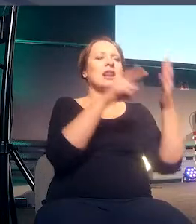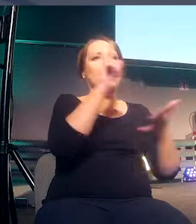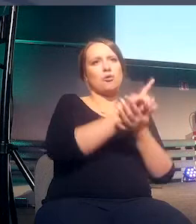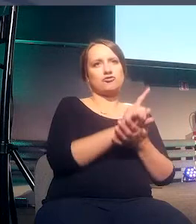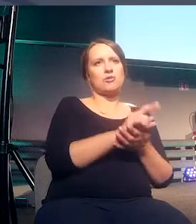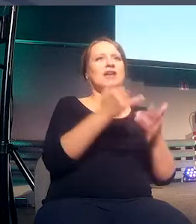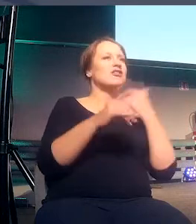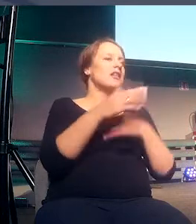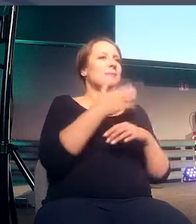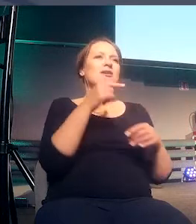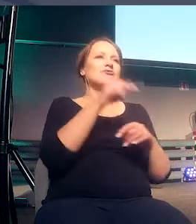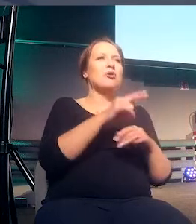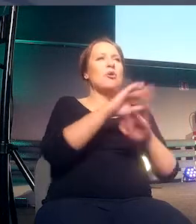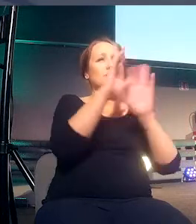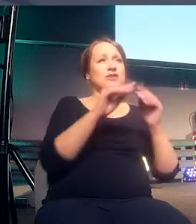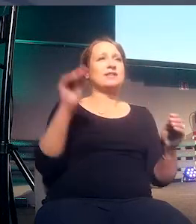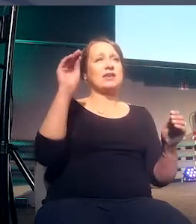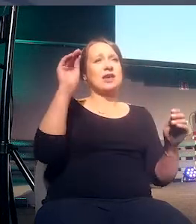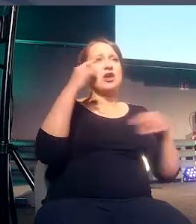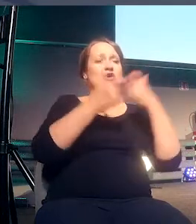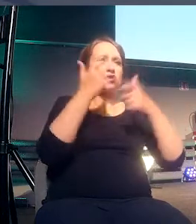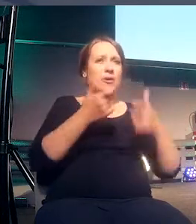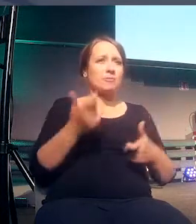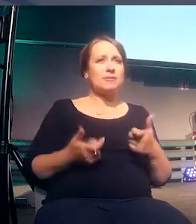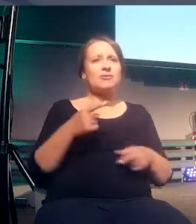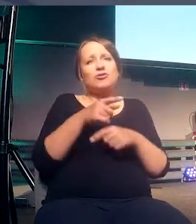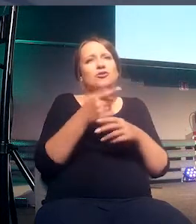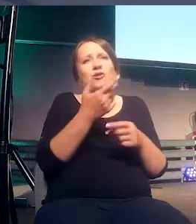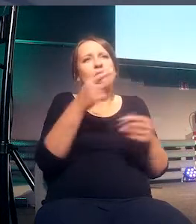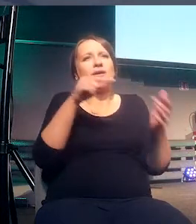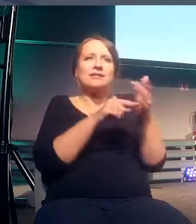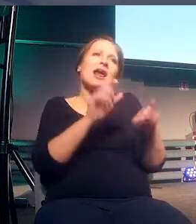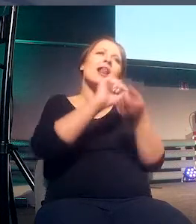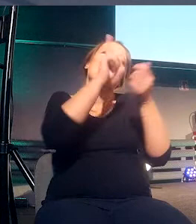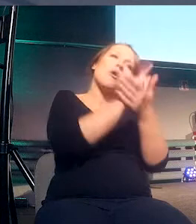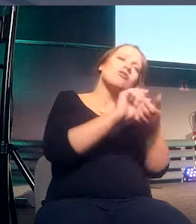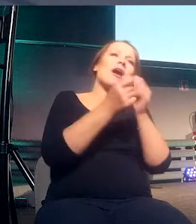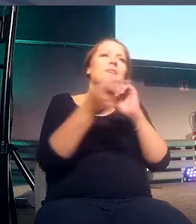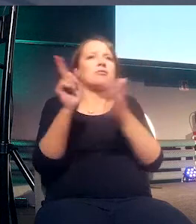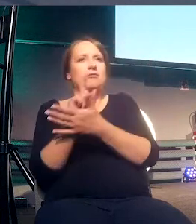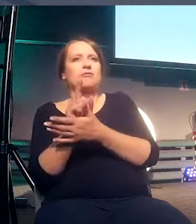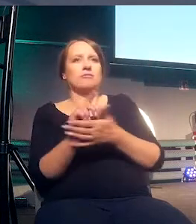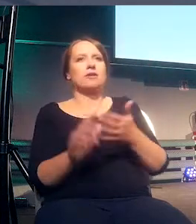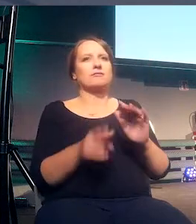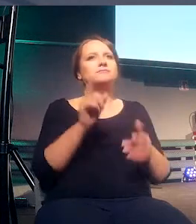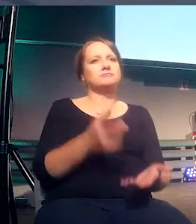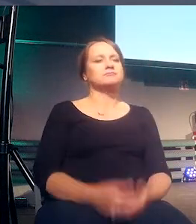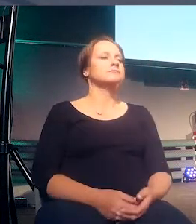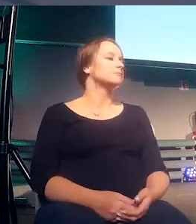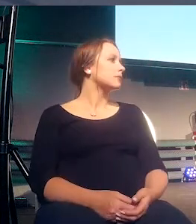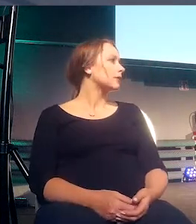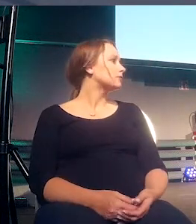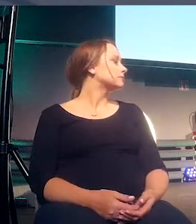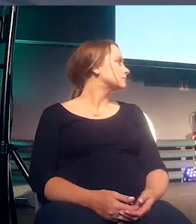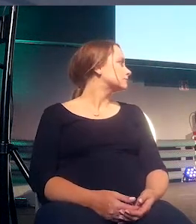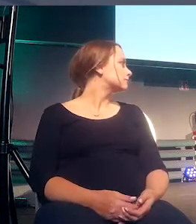nie zrobimy, to ten cel nie będzie osiągnięty. Możemy się również odnosić do innych przykładów z zakresu